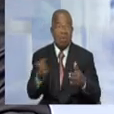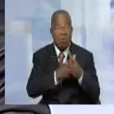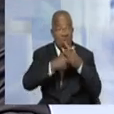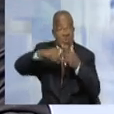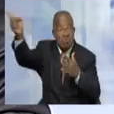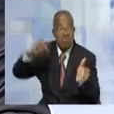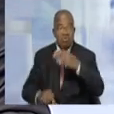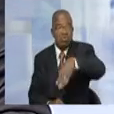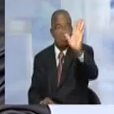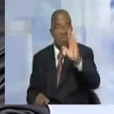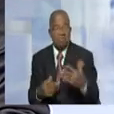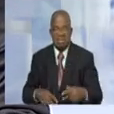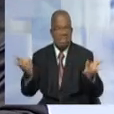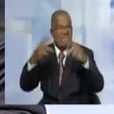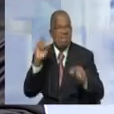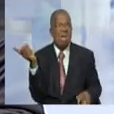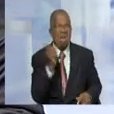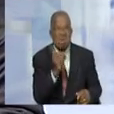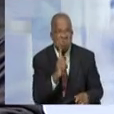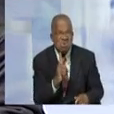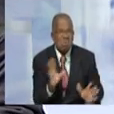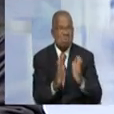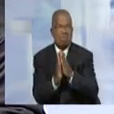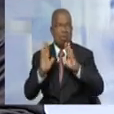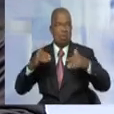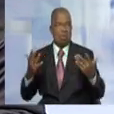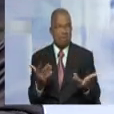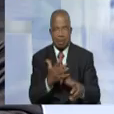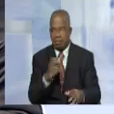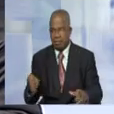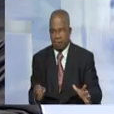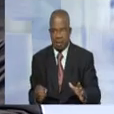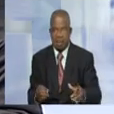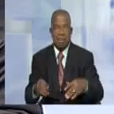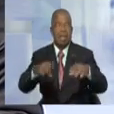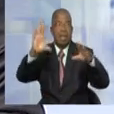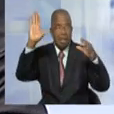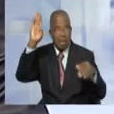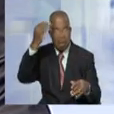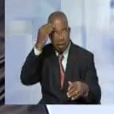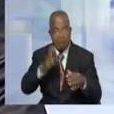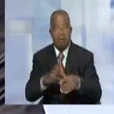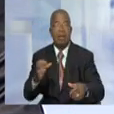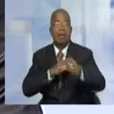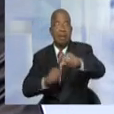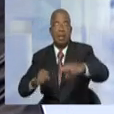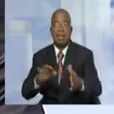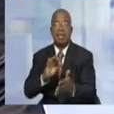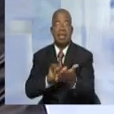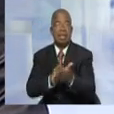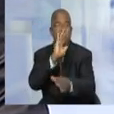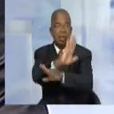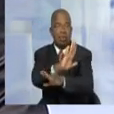Kofi Kofi s'est également prononcé sur la situation sécuritaire d'ensemble en Côte d'Ivoire. Ce soir, le reportage